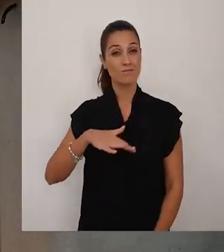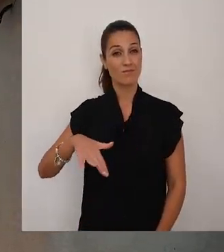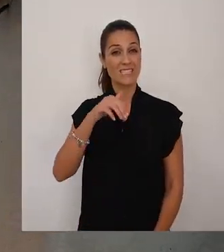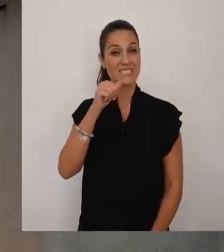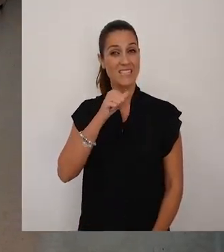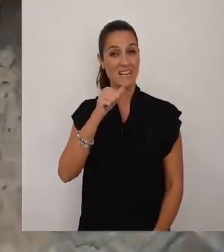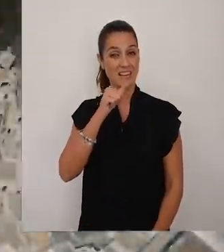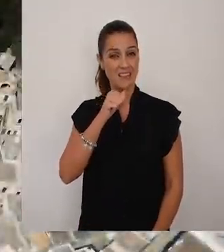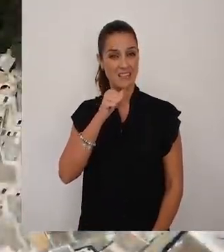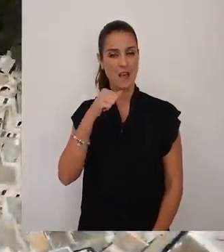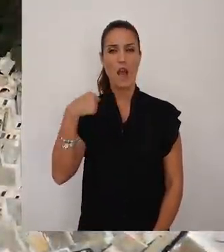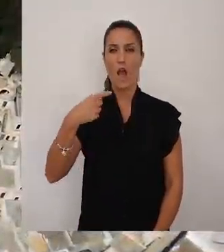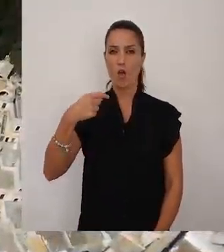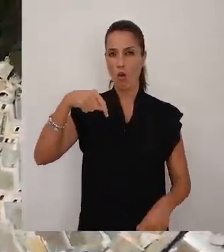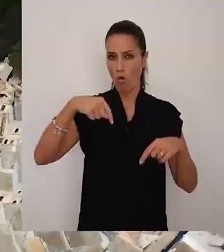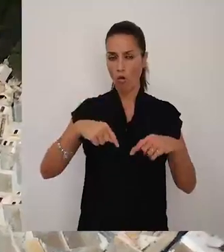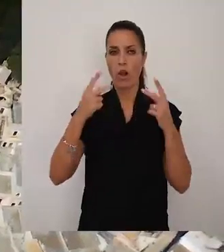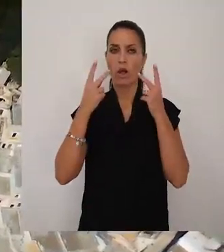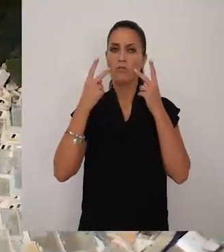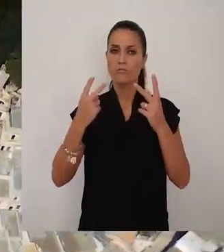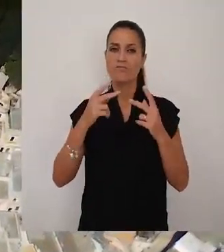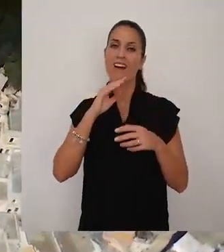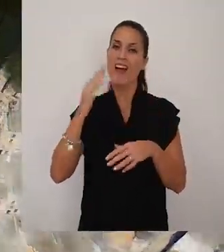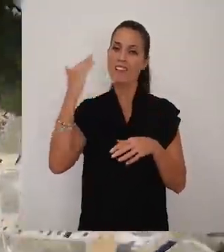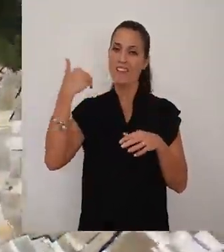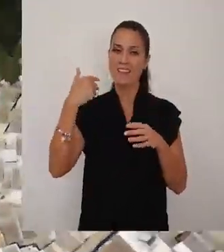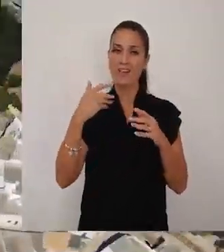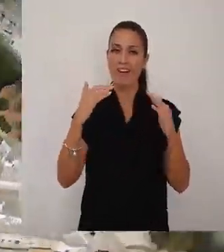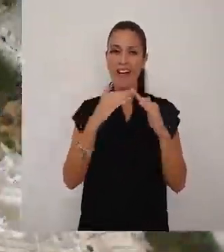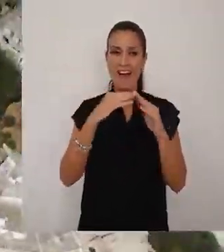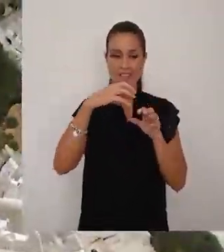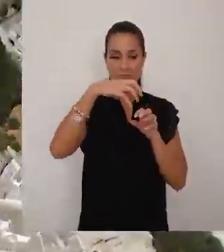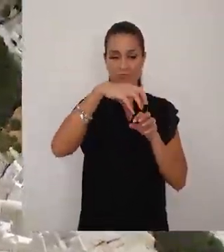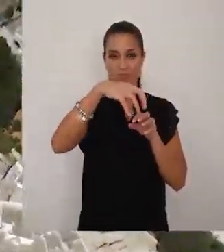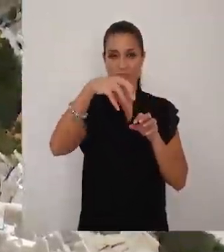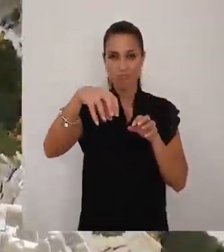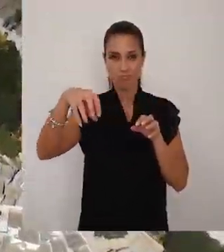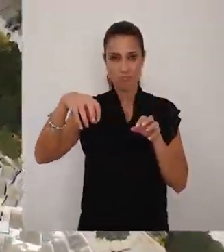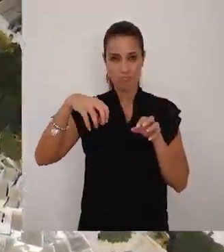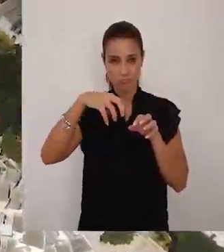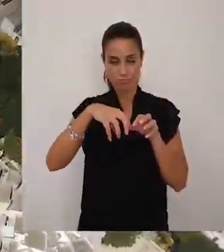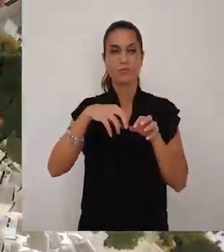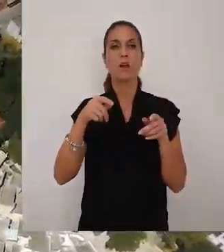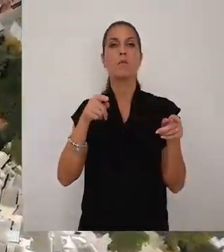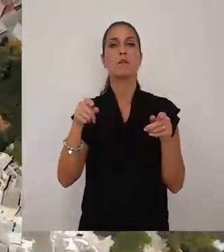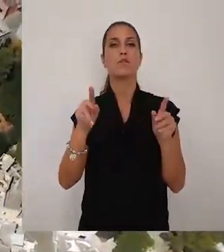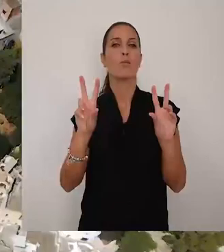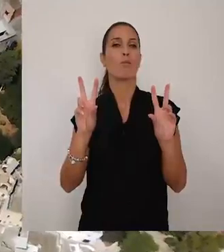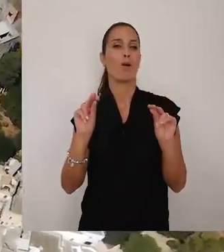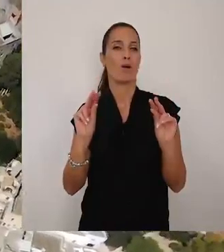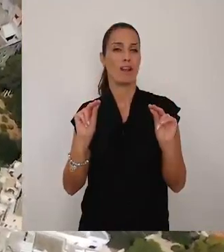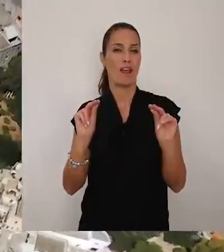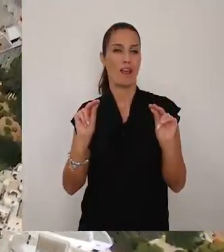Il borgo di Sternatia conserva ancora oggi l'antico impianto urbano, consolidatosi strutturalmente agli inizi dell'evo